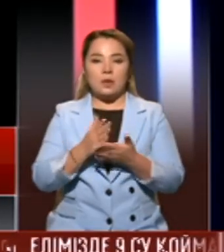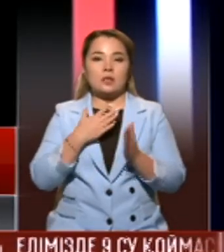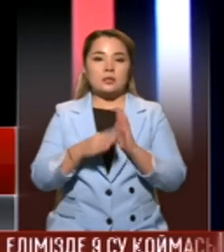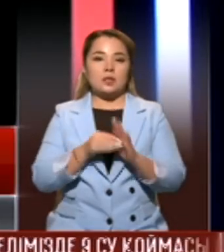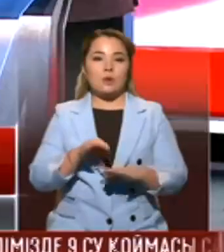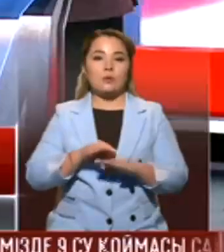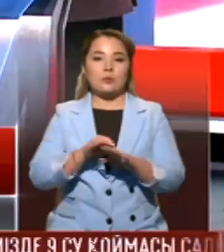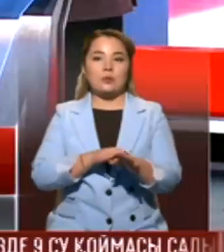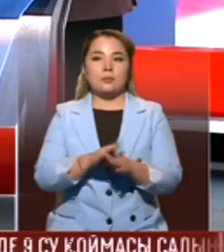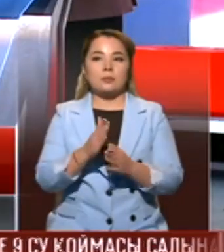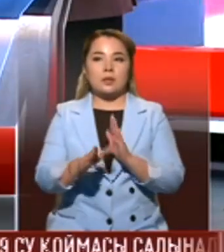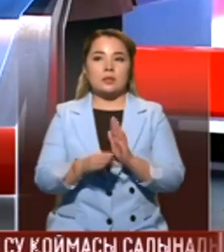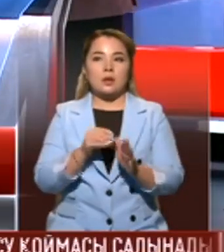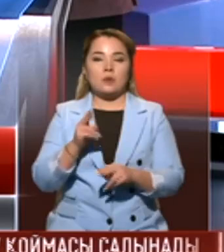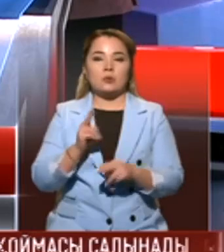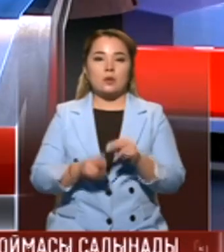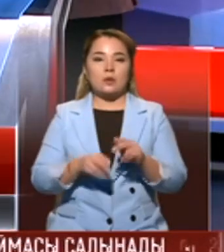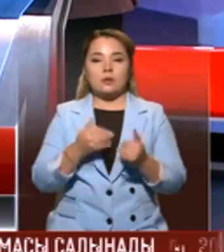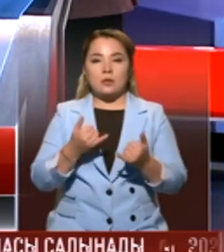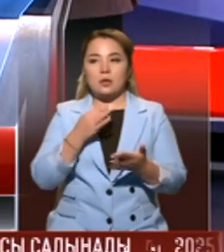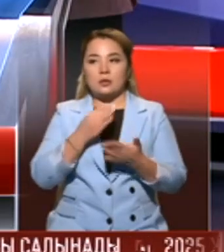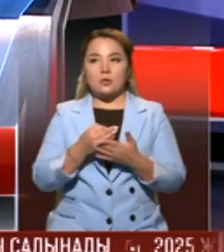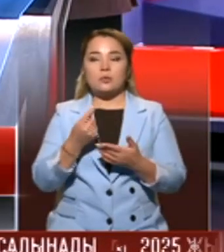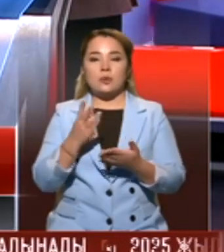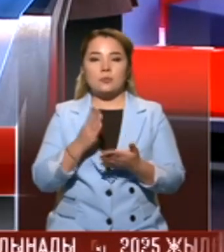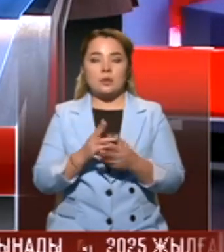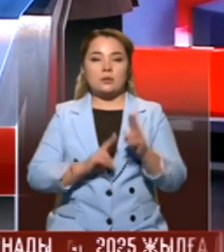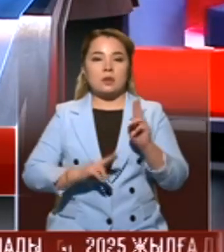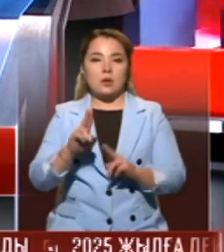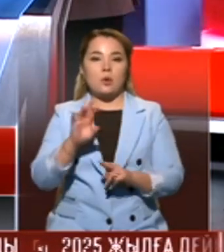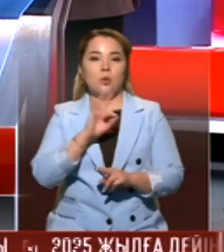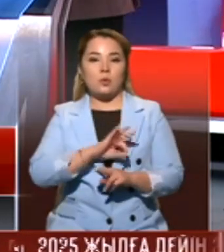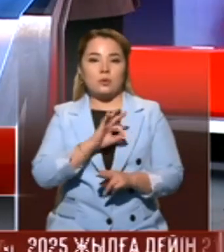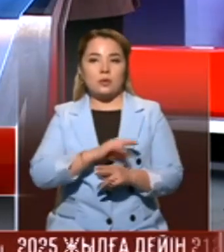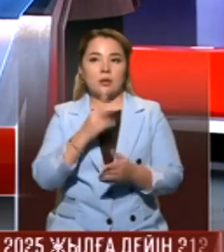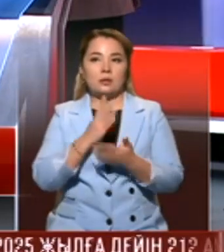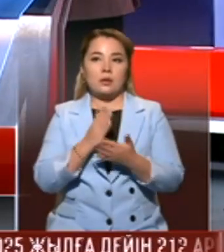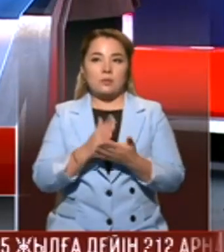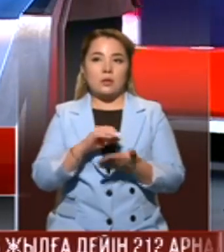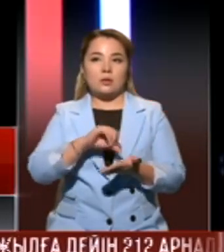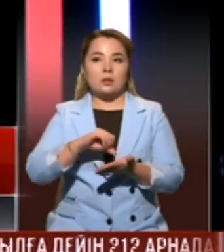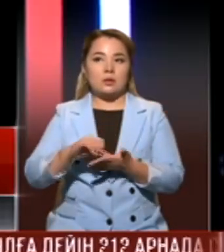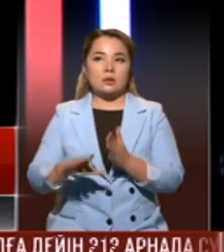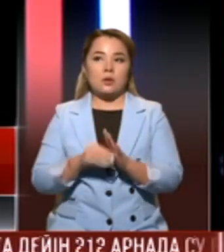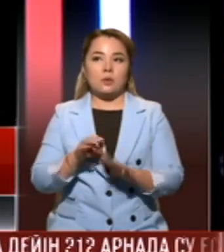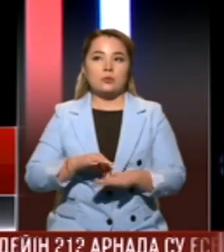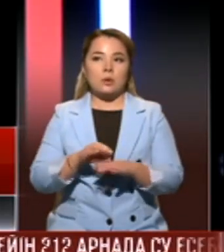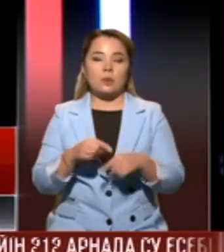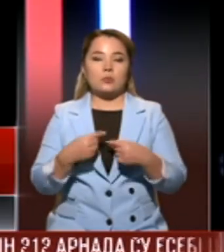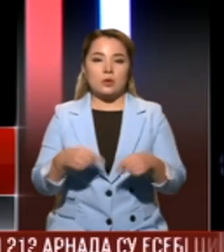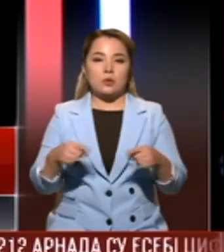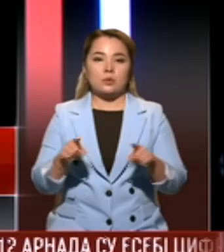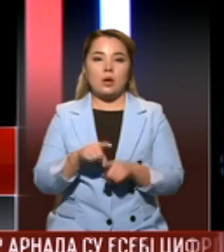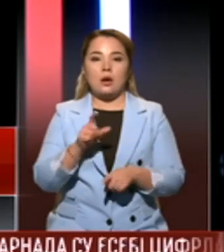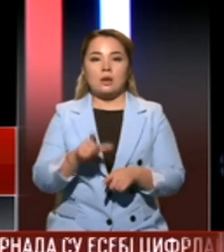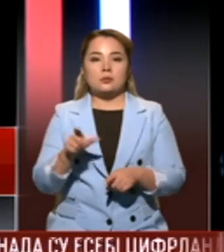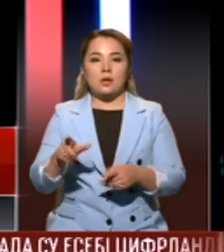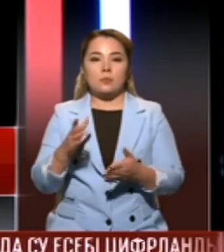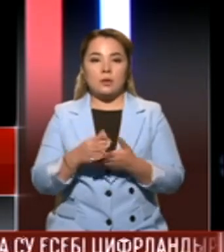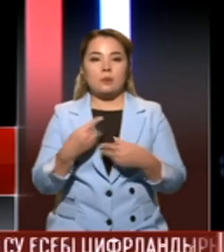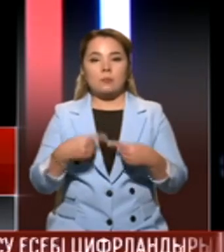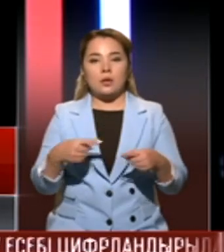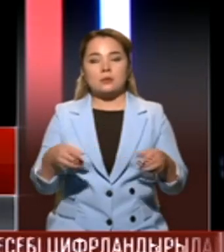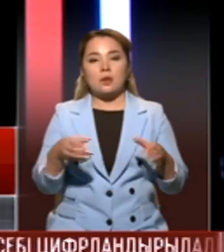сайлау дауыс беру аяқталған кезде неше түрлі тәсіл қолданып, сайлау учаскесіндегі түрлі азаматтар,